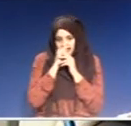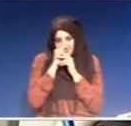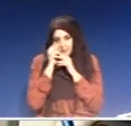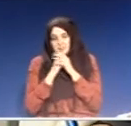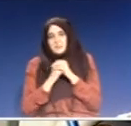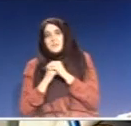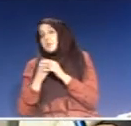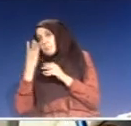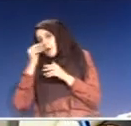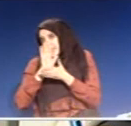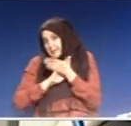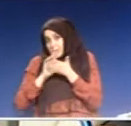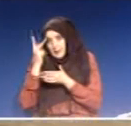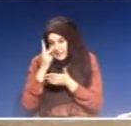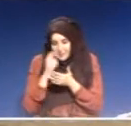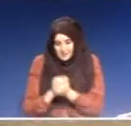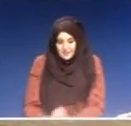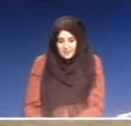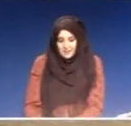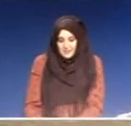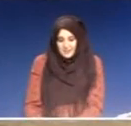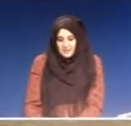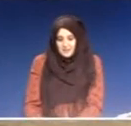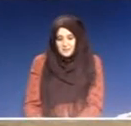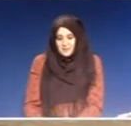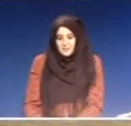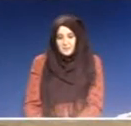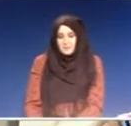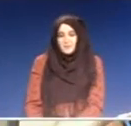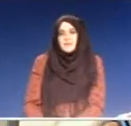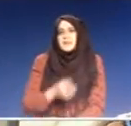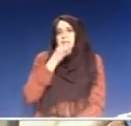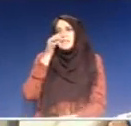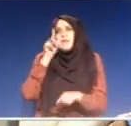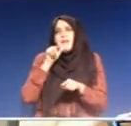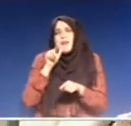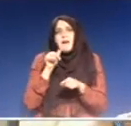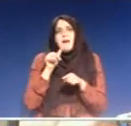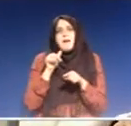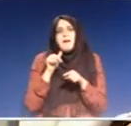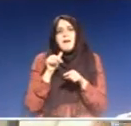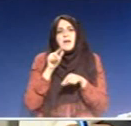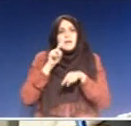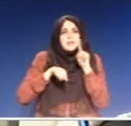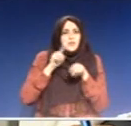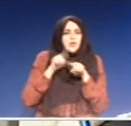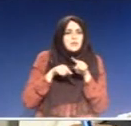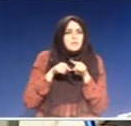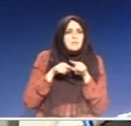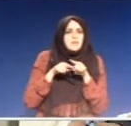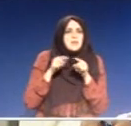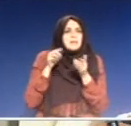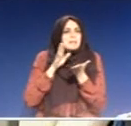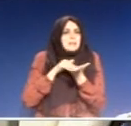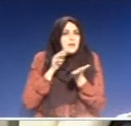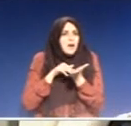أتوي تنو دي حويجة أدا تتج تنو دي حويجة دي حويجة راه استدير تن